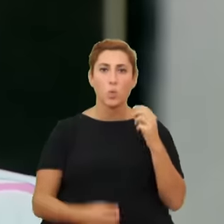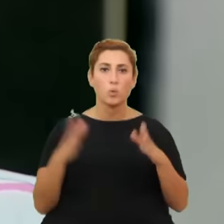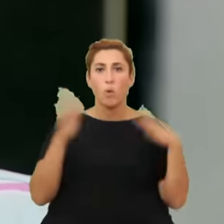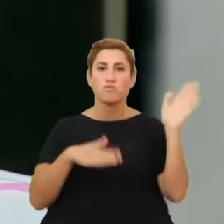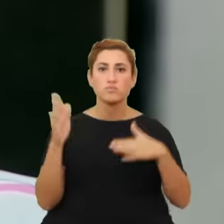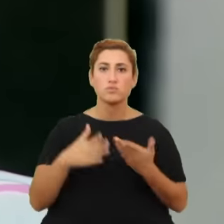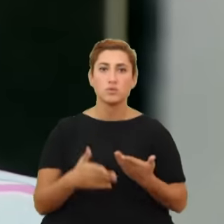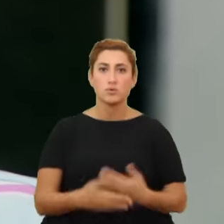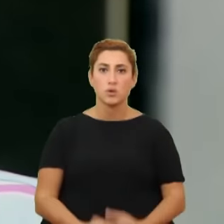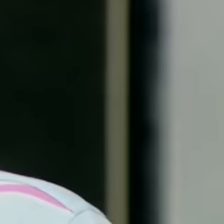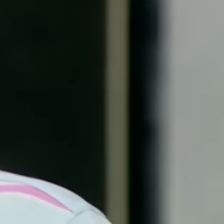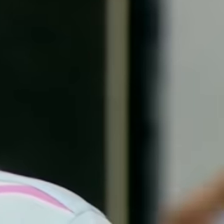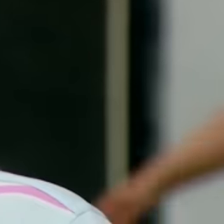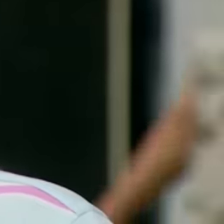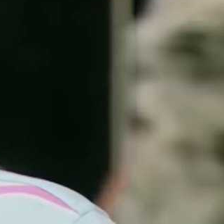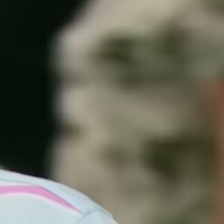girişmiş.